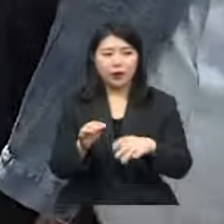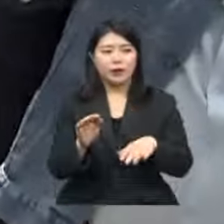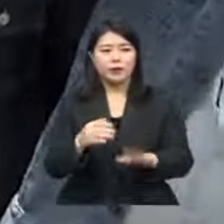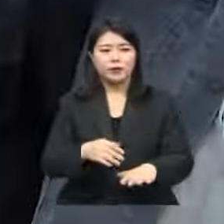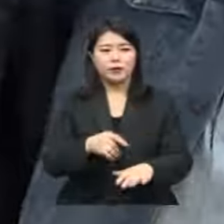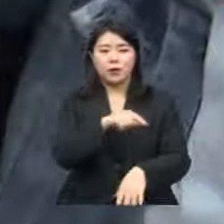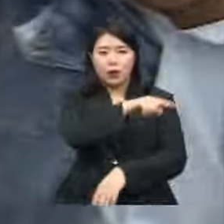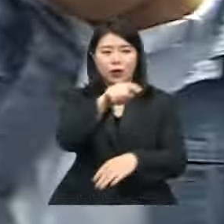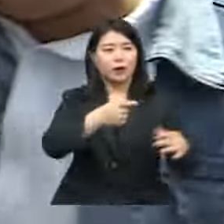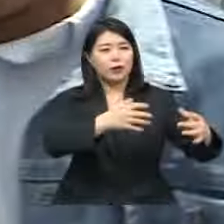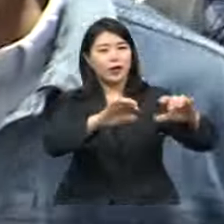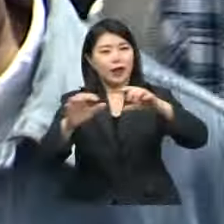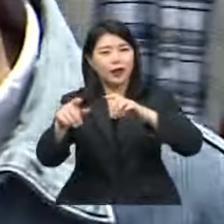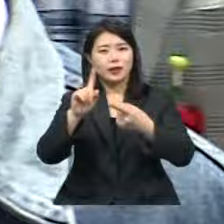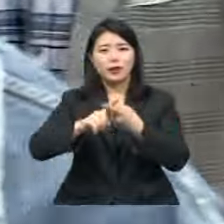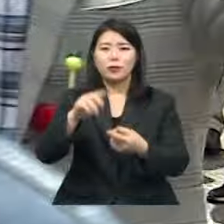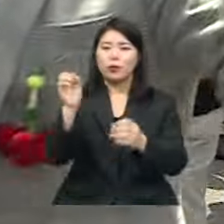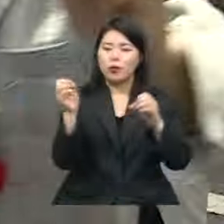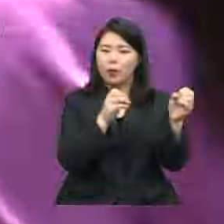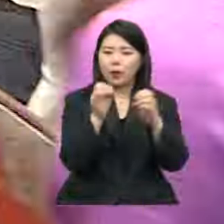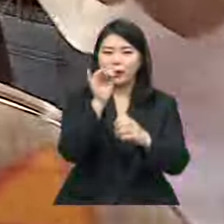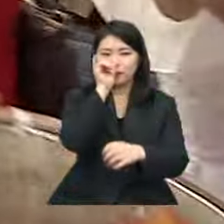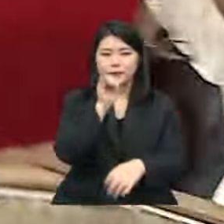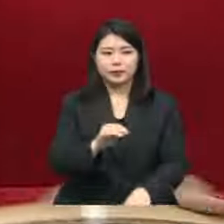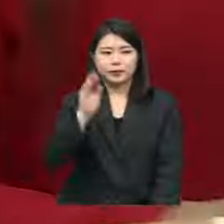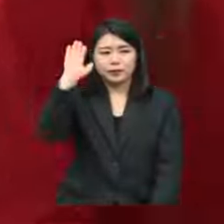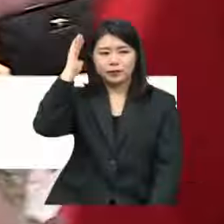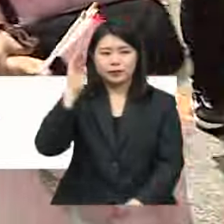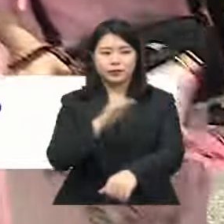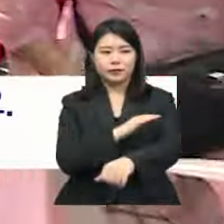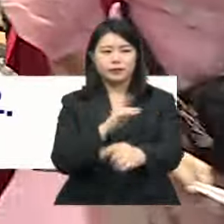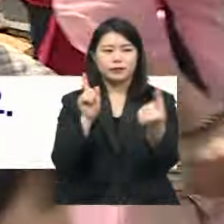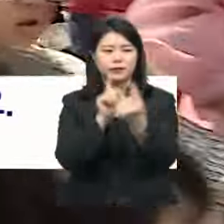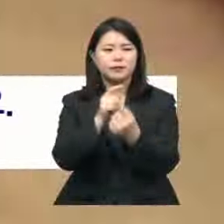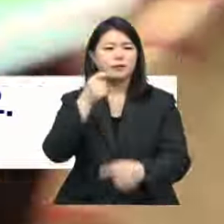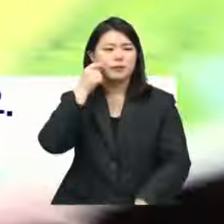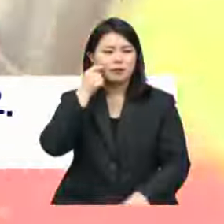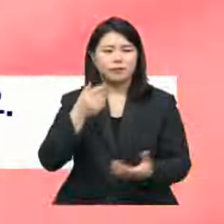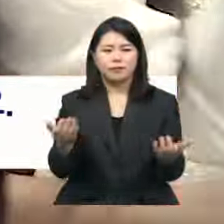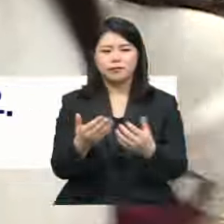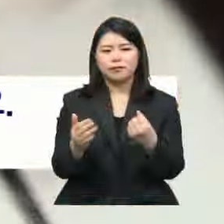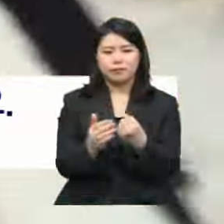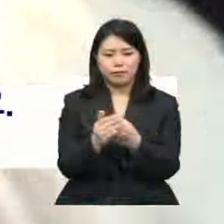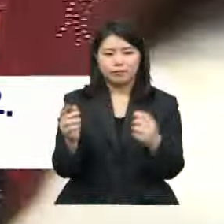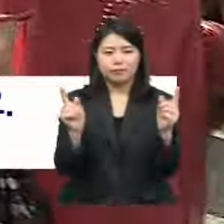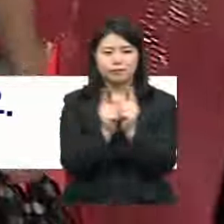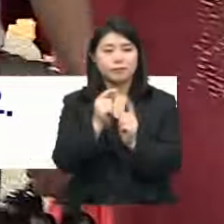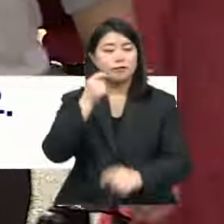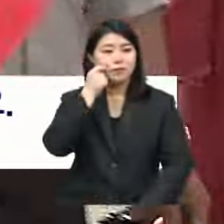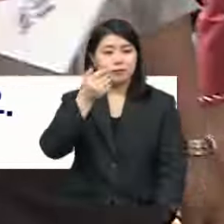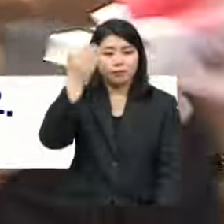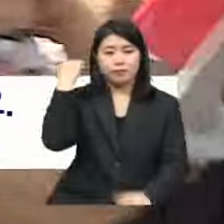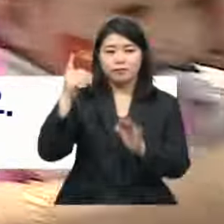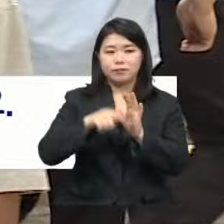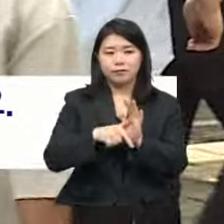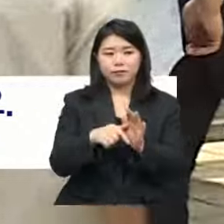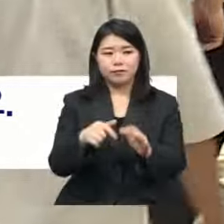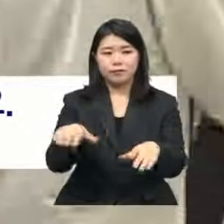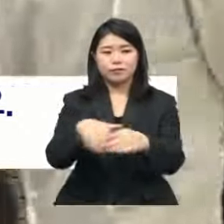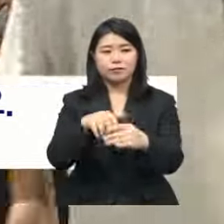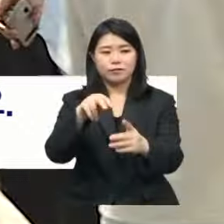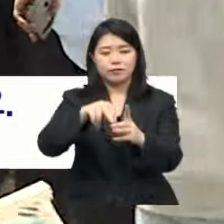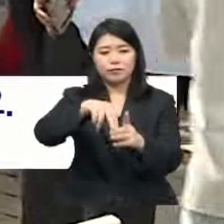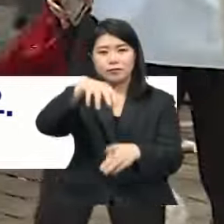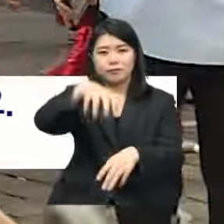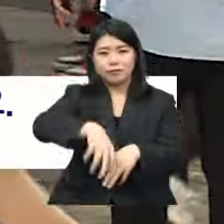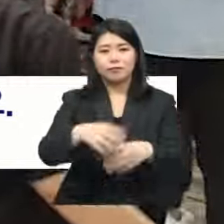모국의 이야기도 나눌 수 있습니다. 요즘은 잘 못 만나고요. 일 때문에 못 만나요. 옛날